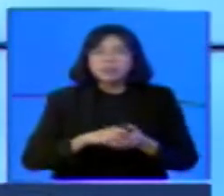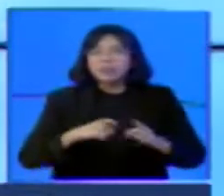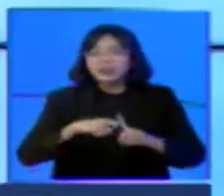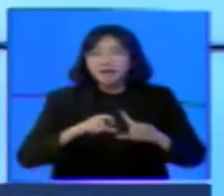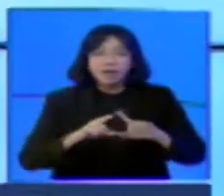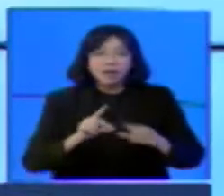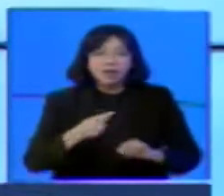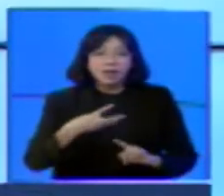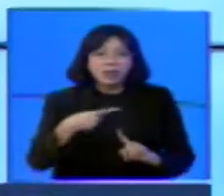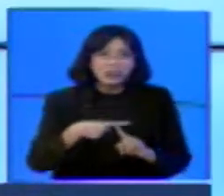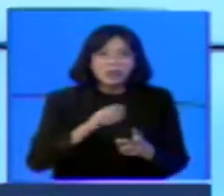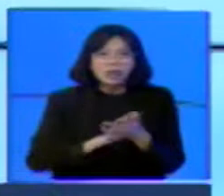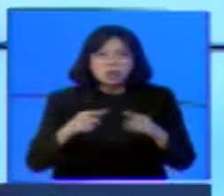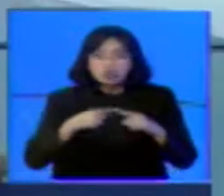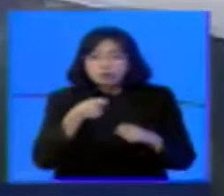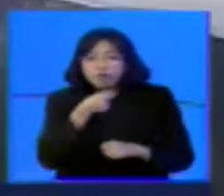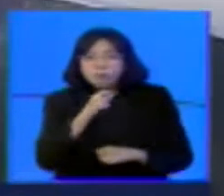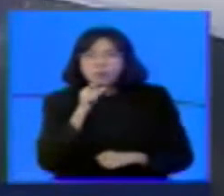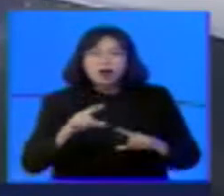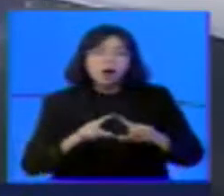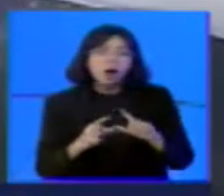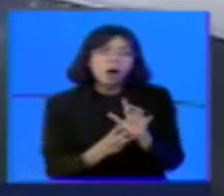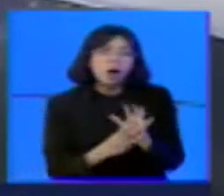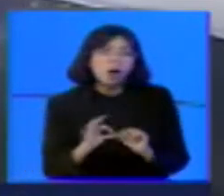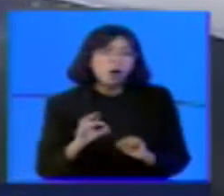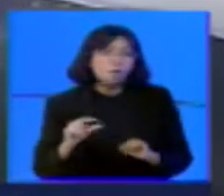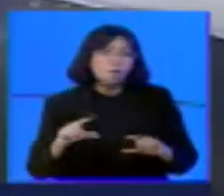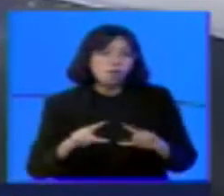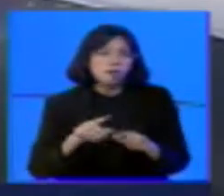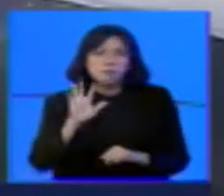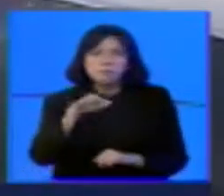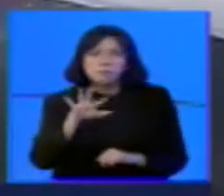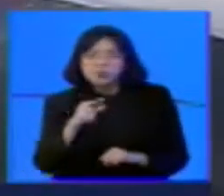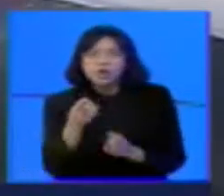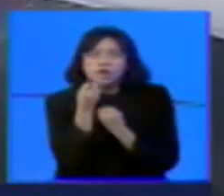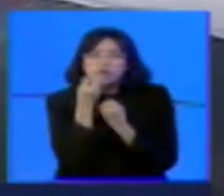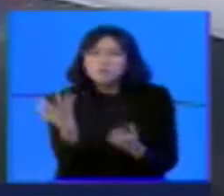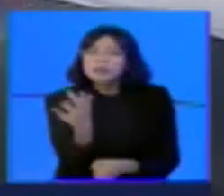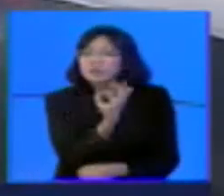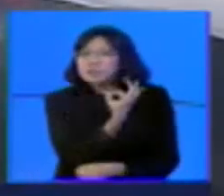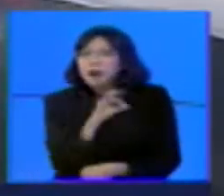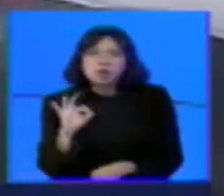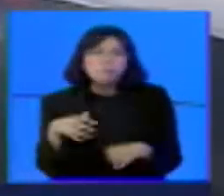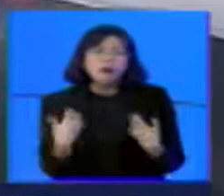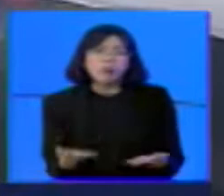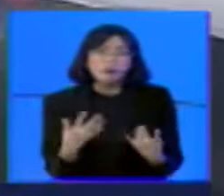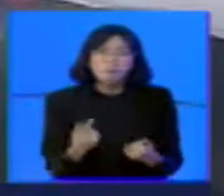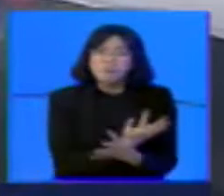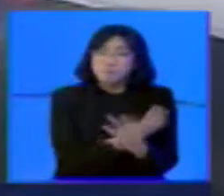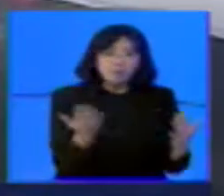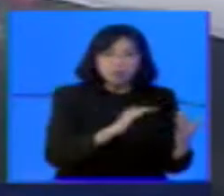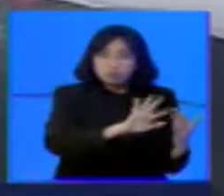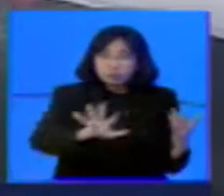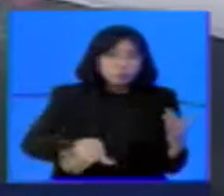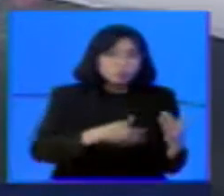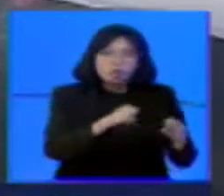bergabung dengan Disa Amora. Ya, Disa, apa update terakhir dari sana? Apakah seluruh warga di Karetteng Sin